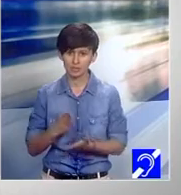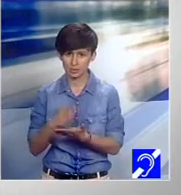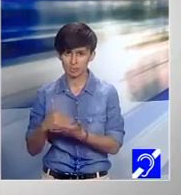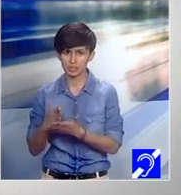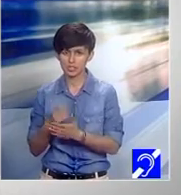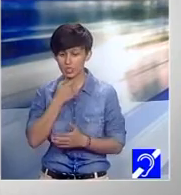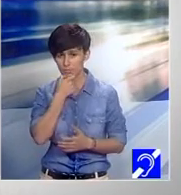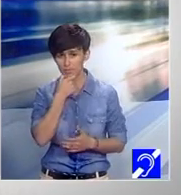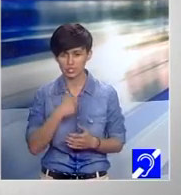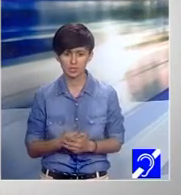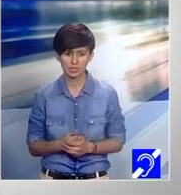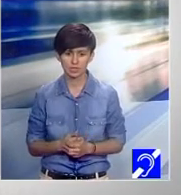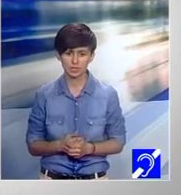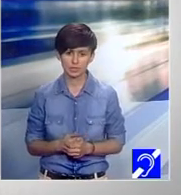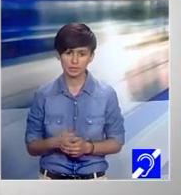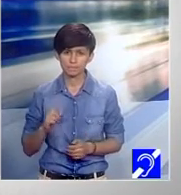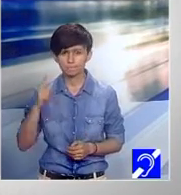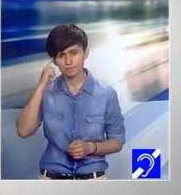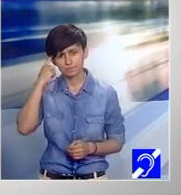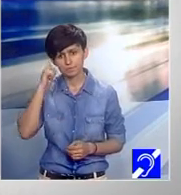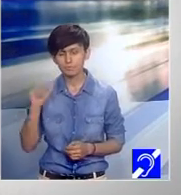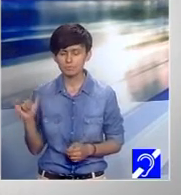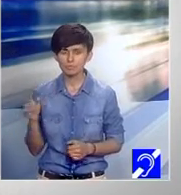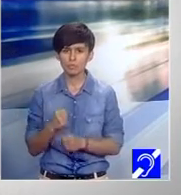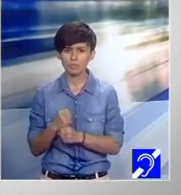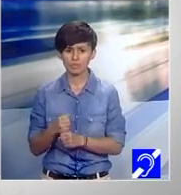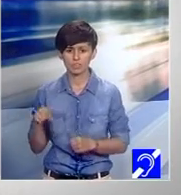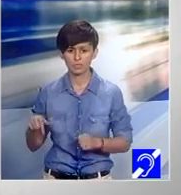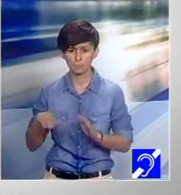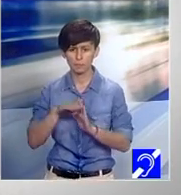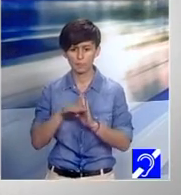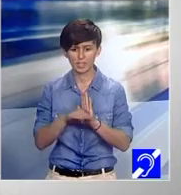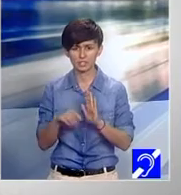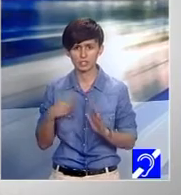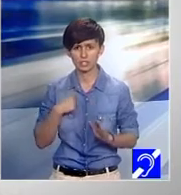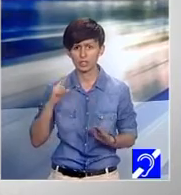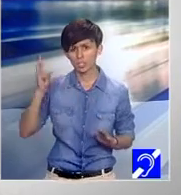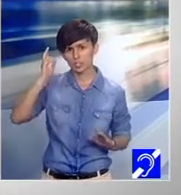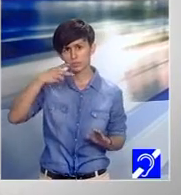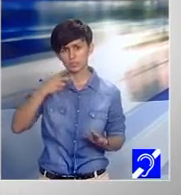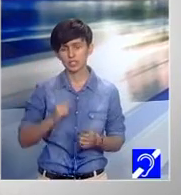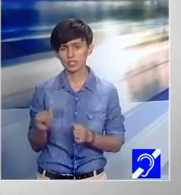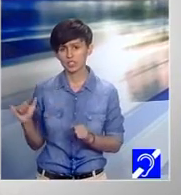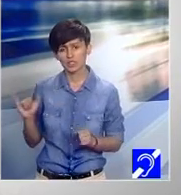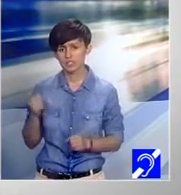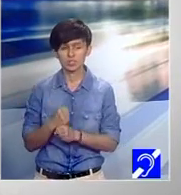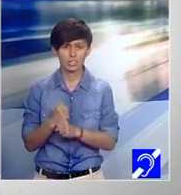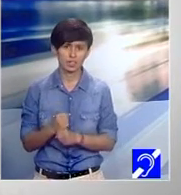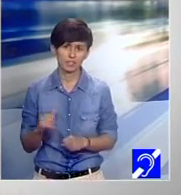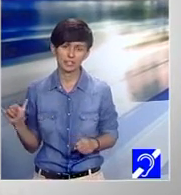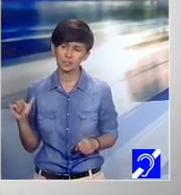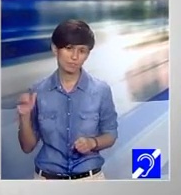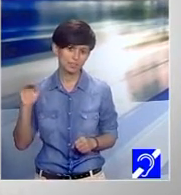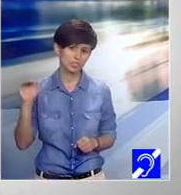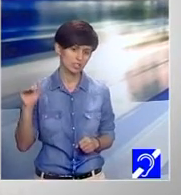să vă închipuiți că nu știu cine le face aceste norme. Iată, aici mă alătur doamnei doctor, nu înțeleg cine le face, pe cine consultă, ce se